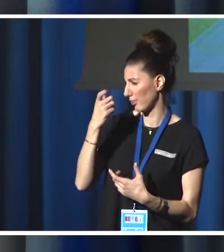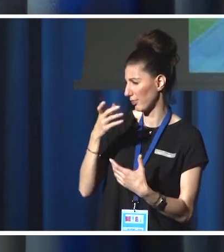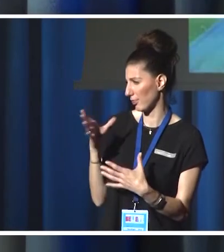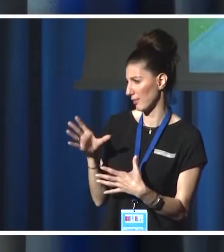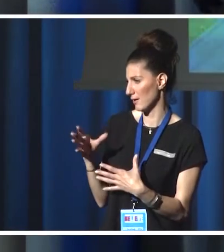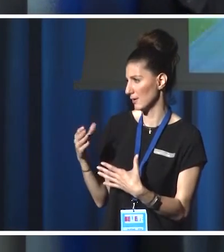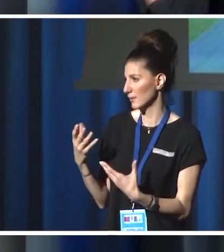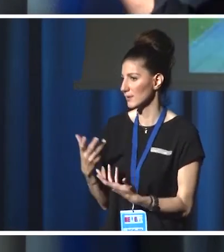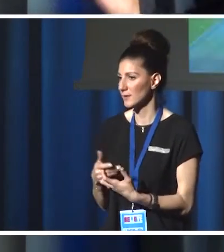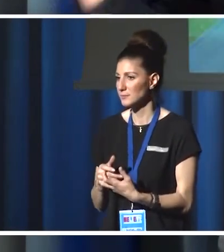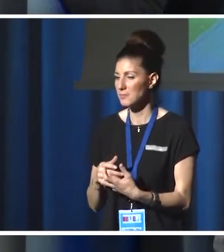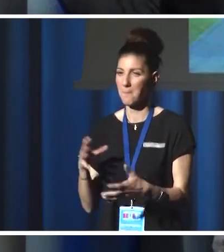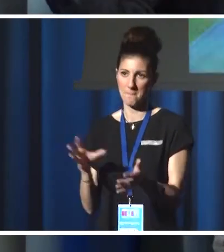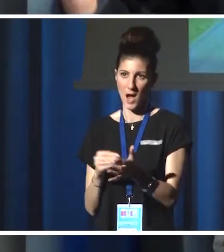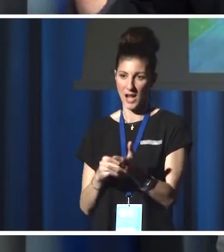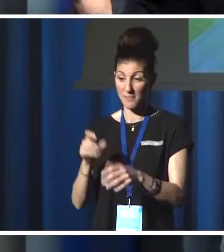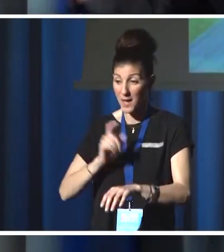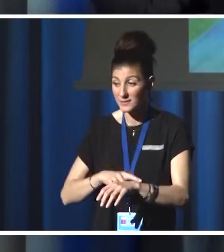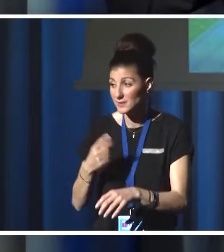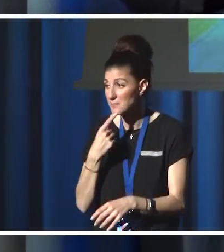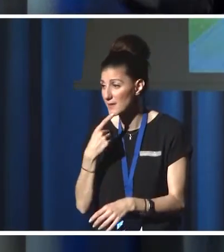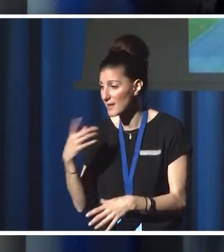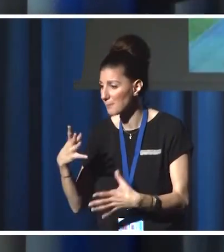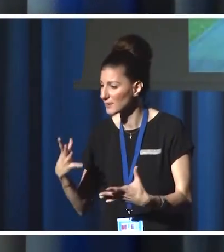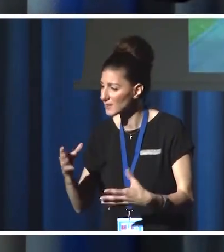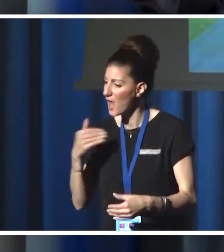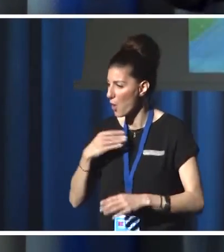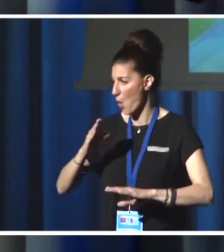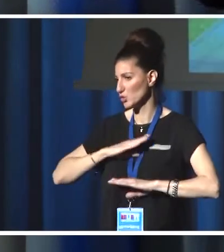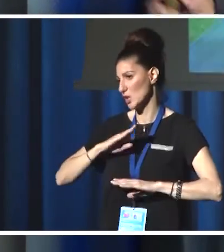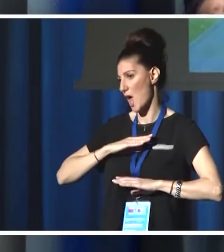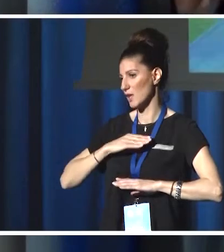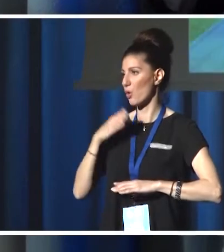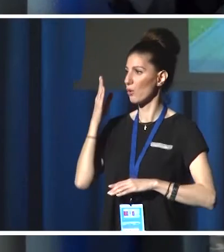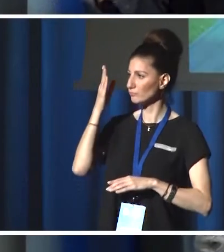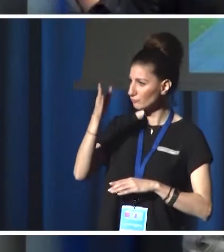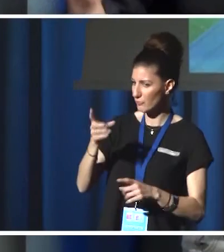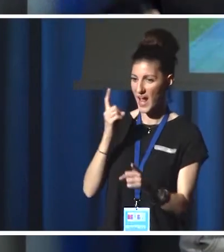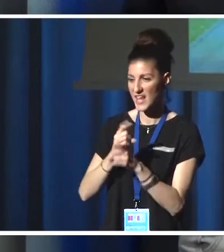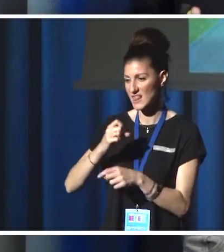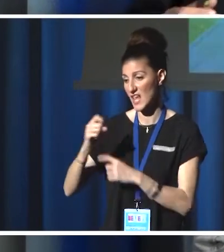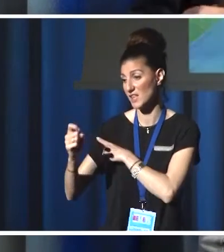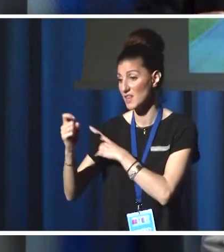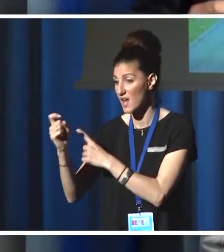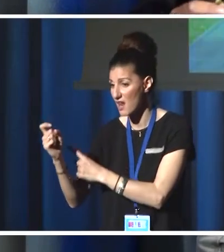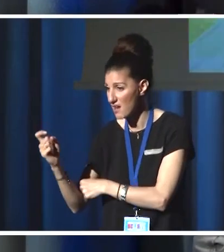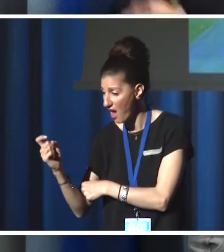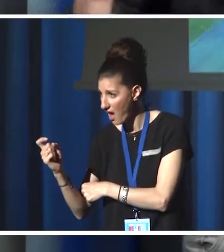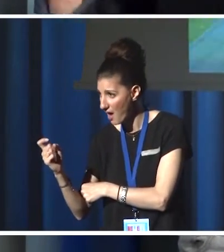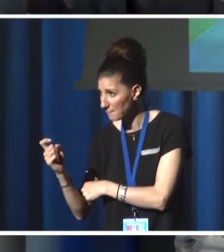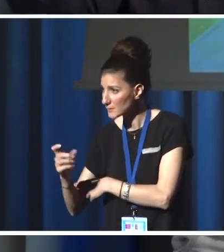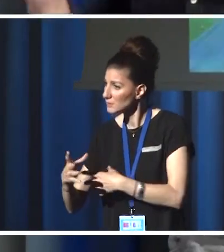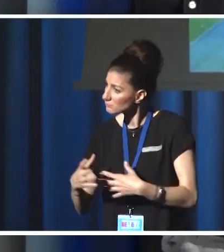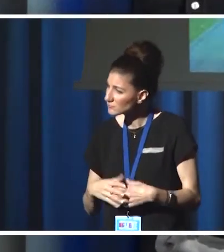θα καταταγώ στο στρατό σε τι ειδικές δυνάμεις στα αλεξίπτωτα και θα κάνω άλματα από αεροπλάνο αυτό εμένα μου άρεσε η ιδέα και ήθελα να